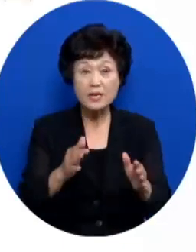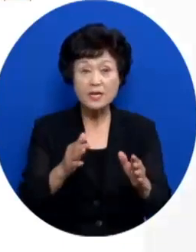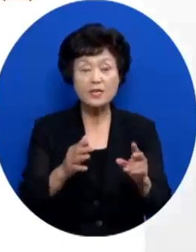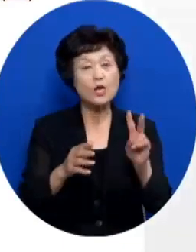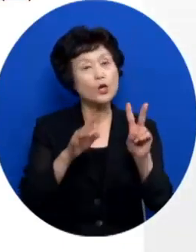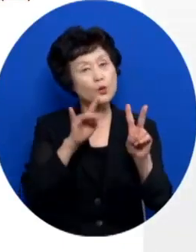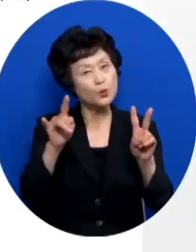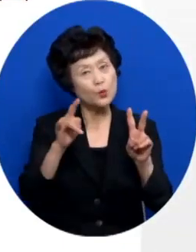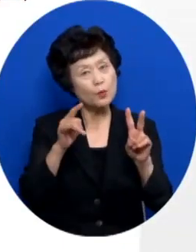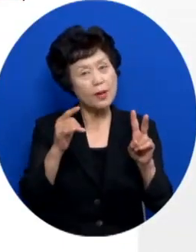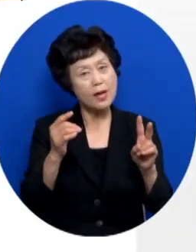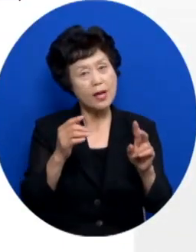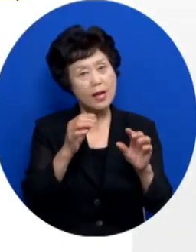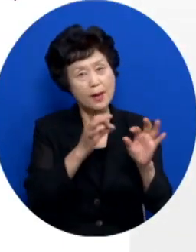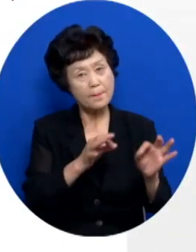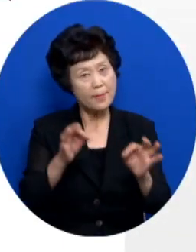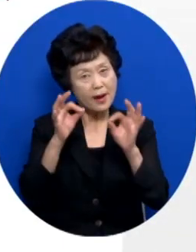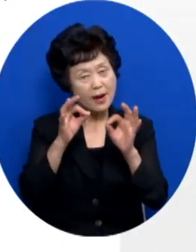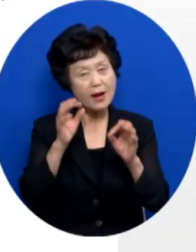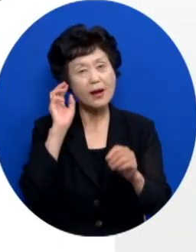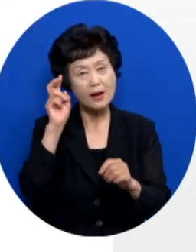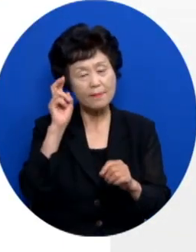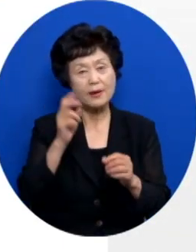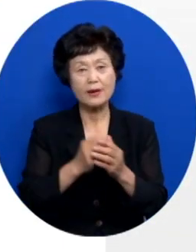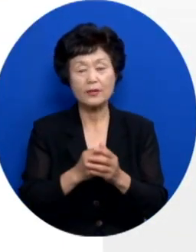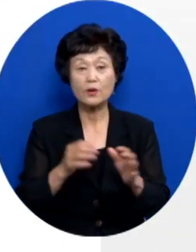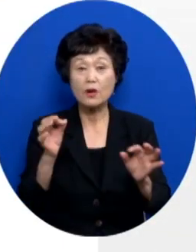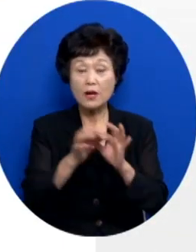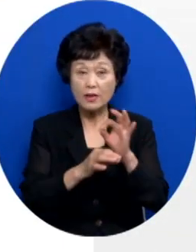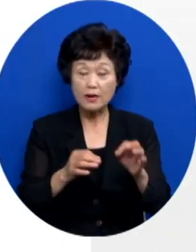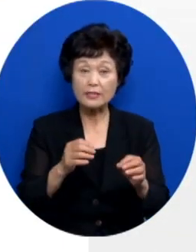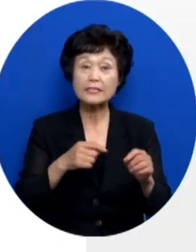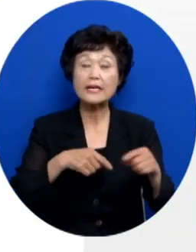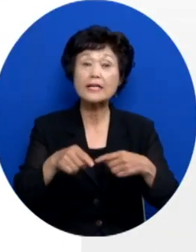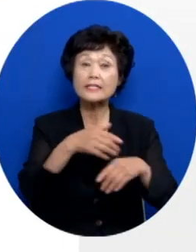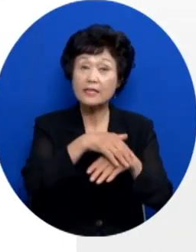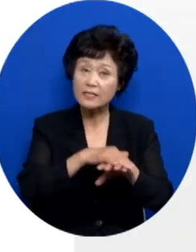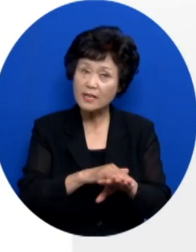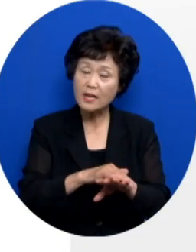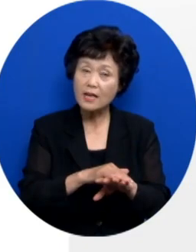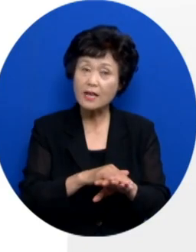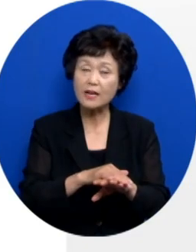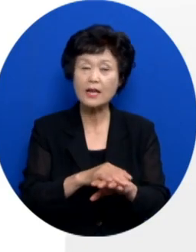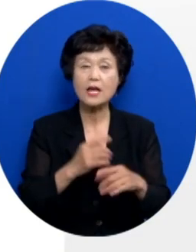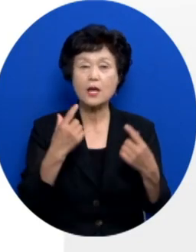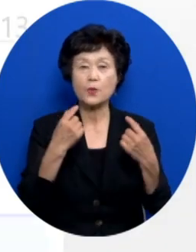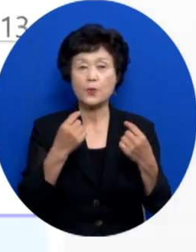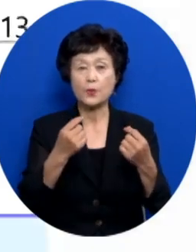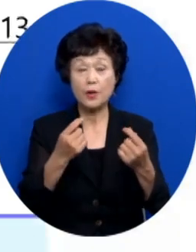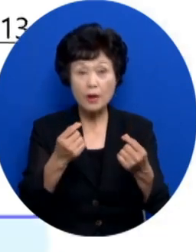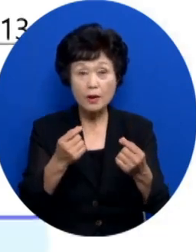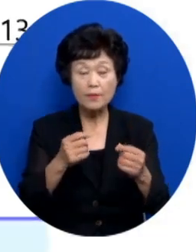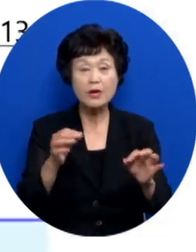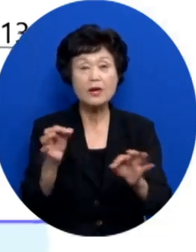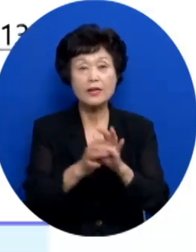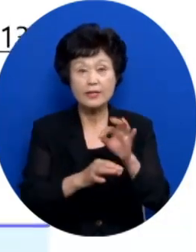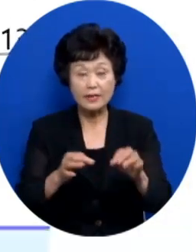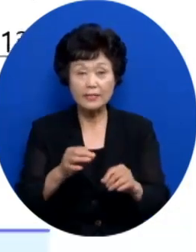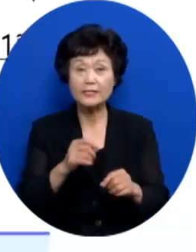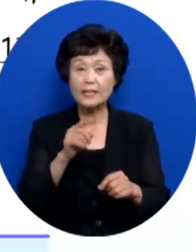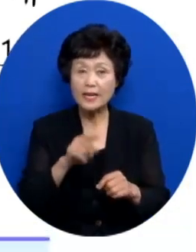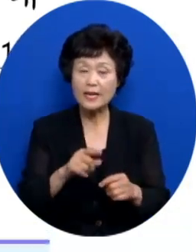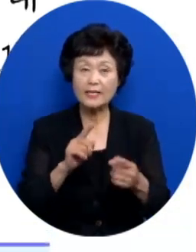반등할 것으로 전망했습니다. 또 연간 경제정책 방향의 큰 틀을 일관성 있게 유지하면서 경제활력 제고와